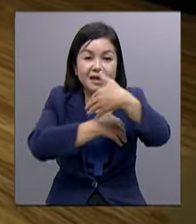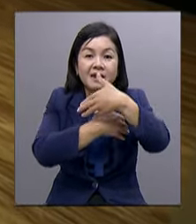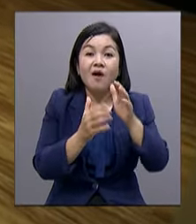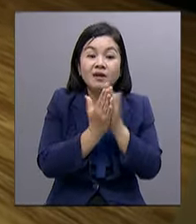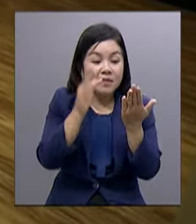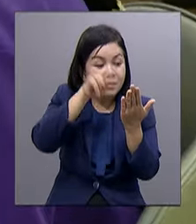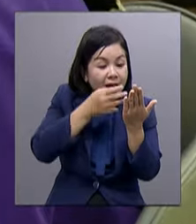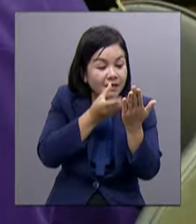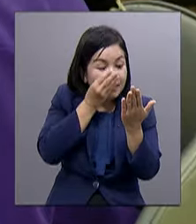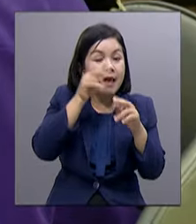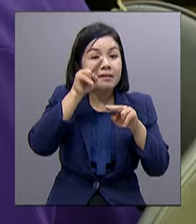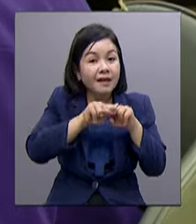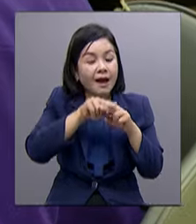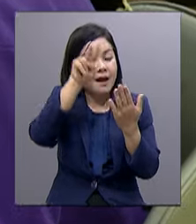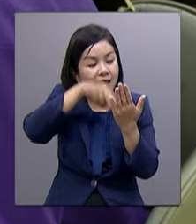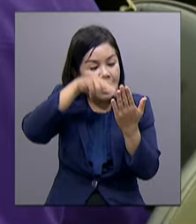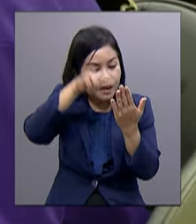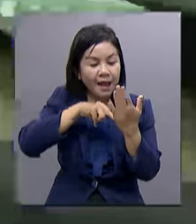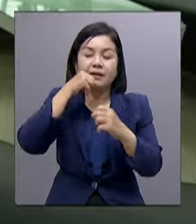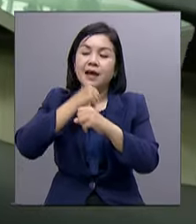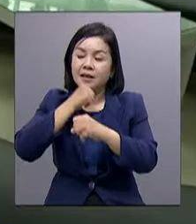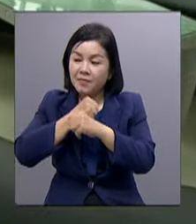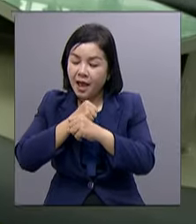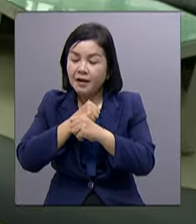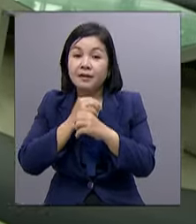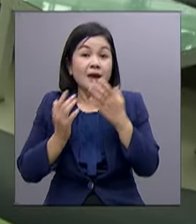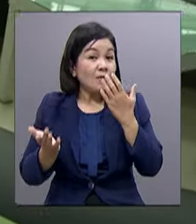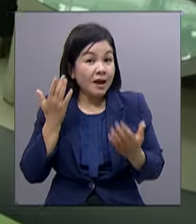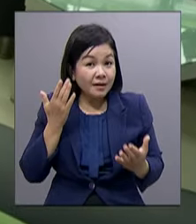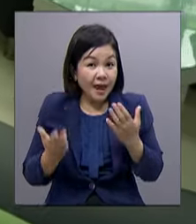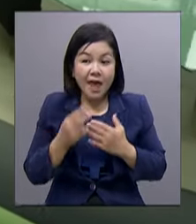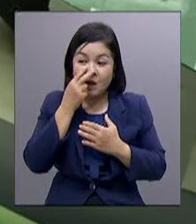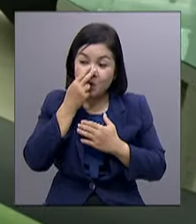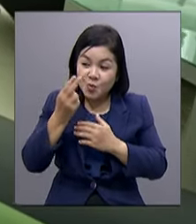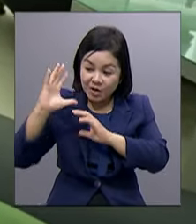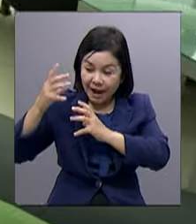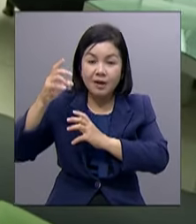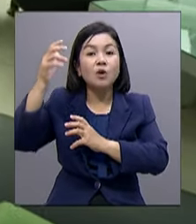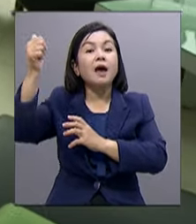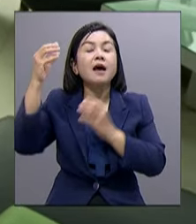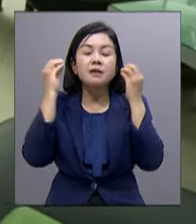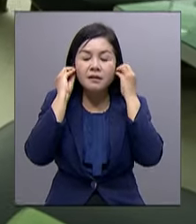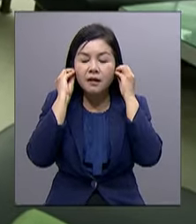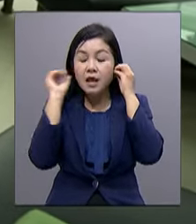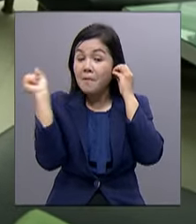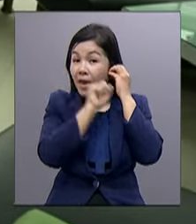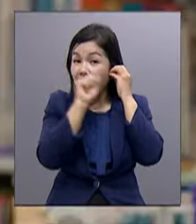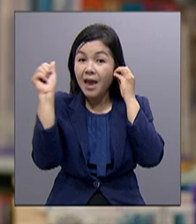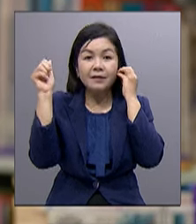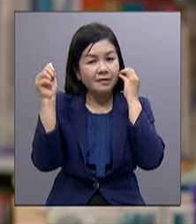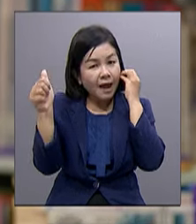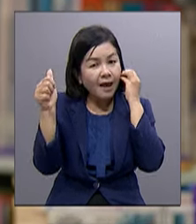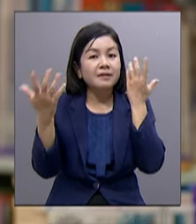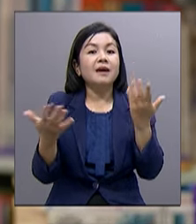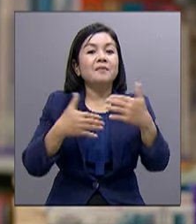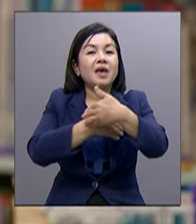การอ่านหนังสือการทำงานหรือการดูหนังฟังเพลงอันนี้ก็คือห้องสมุดเพื่อการเรียนรู้นะคะ